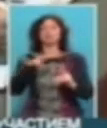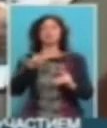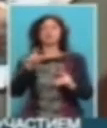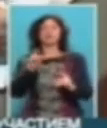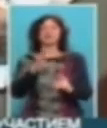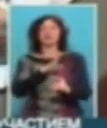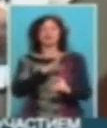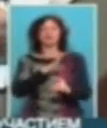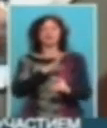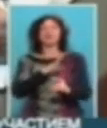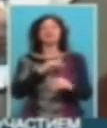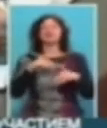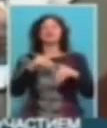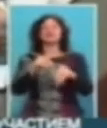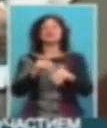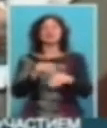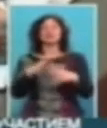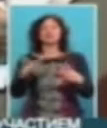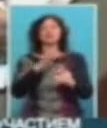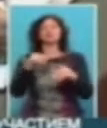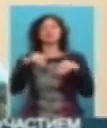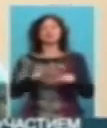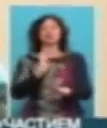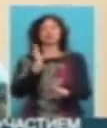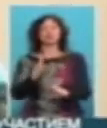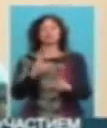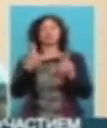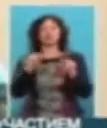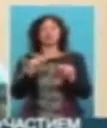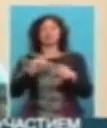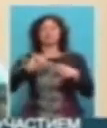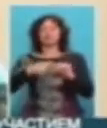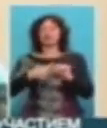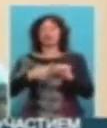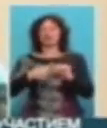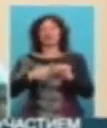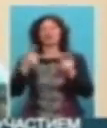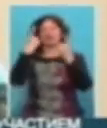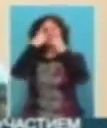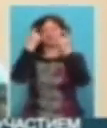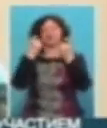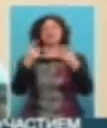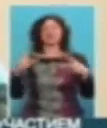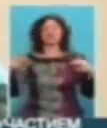массовая высадка в этом году, еще будут решать. Также на сайте акимата пообещали регулярно размещать информацию